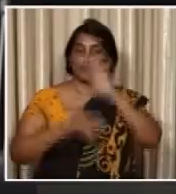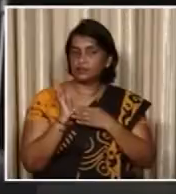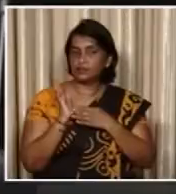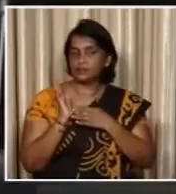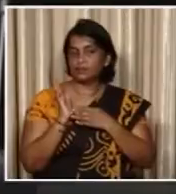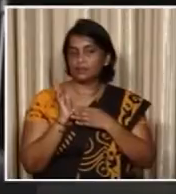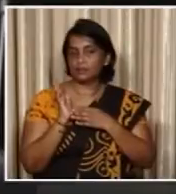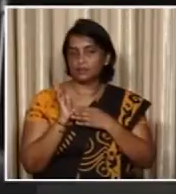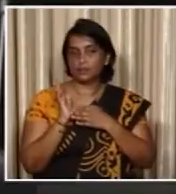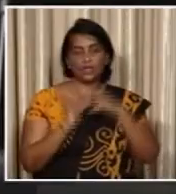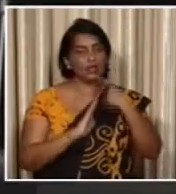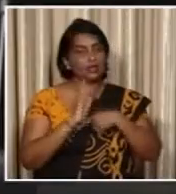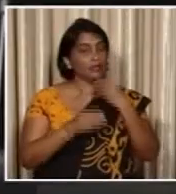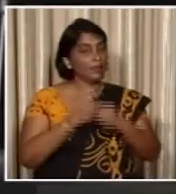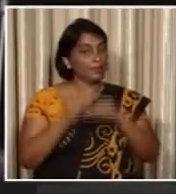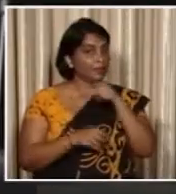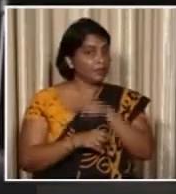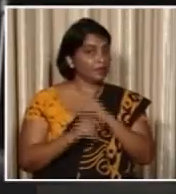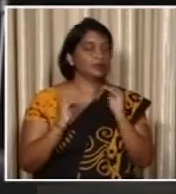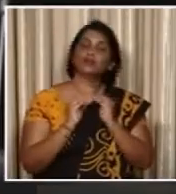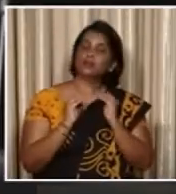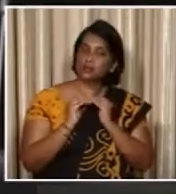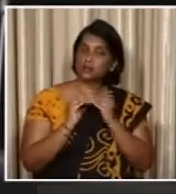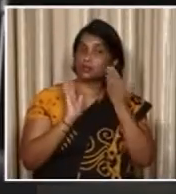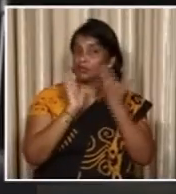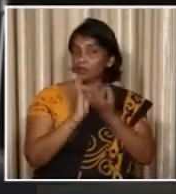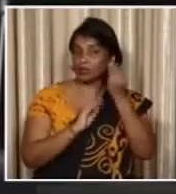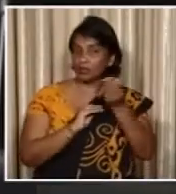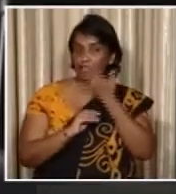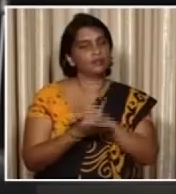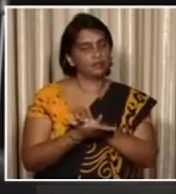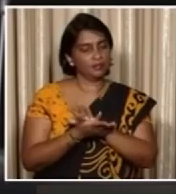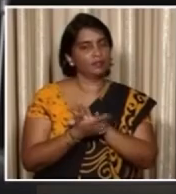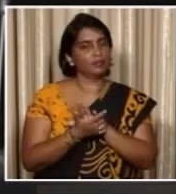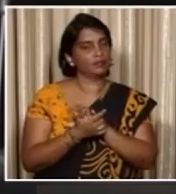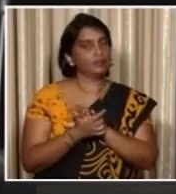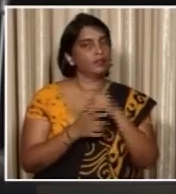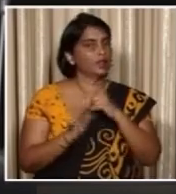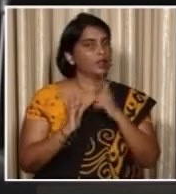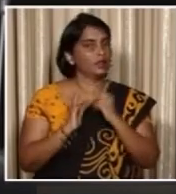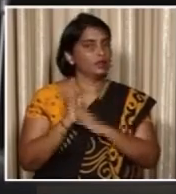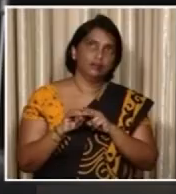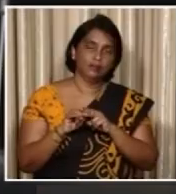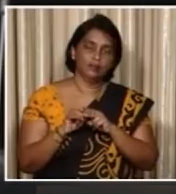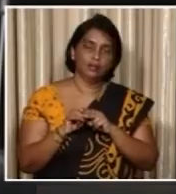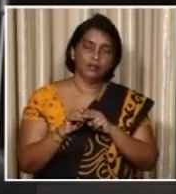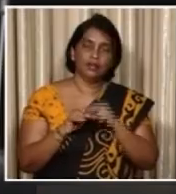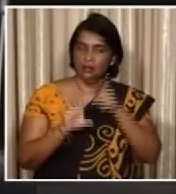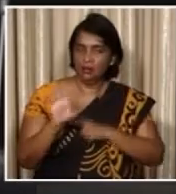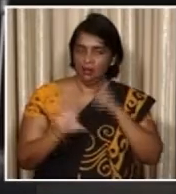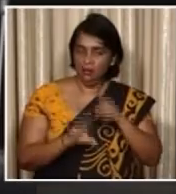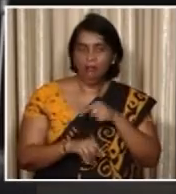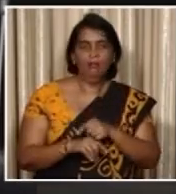ලේකණෙන් දලදේශීය නිෂ්පාදනයට සාපේක්ෂව දෙන්න පුළුවන් ප්‍රමාණය තීරණය කරන්න. ජාත්‍යන්තර මූල්‍ය අරමුදල මේ